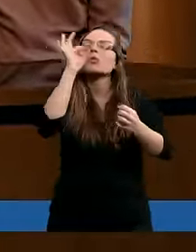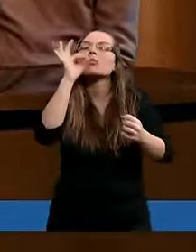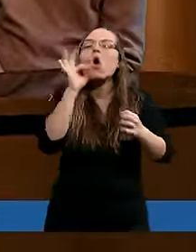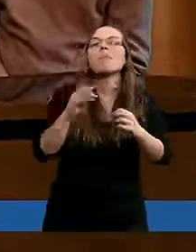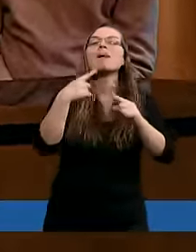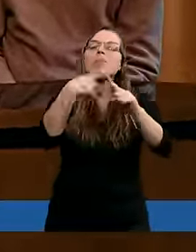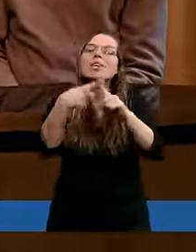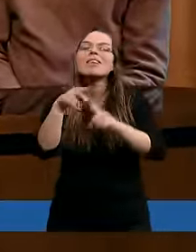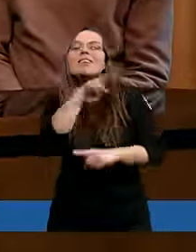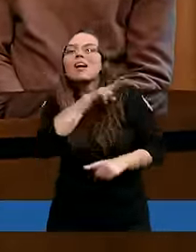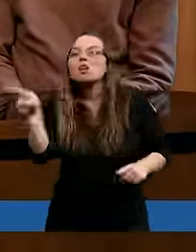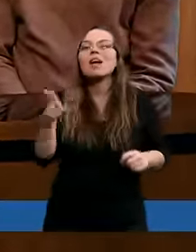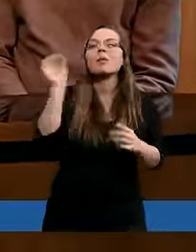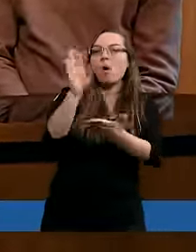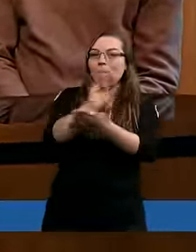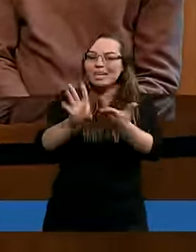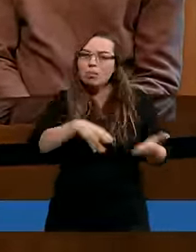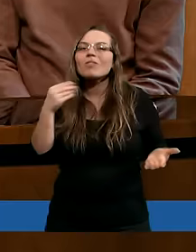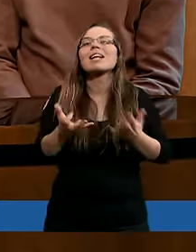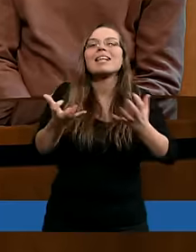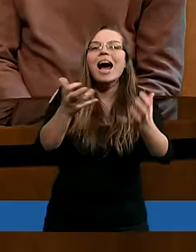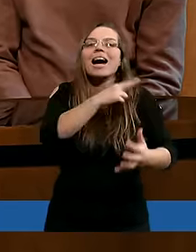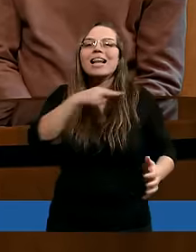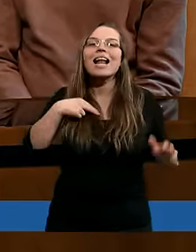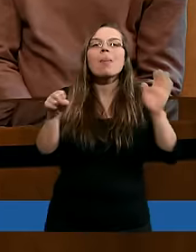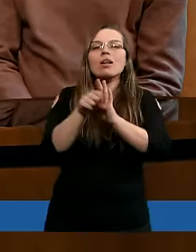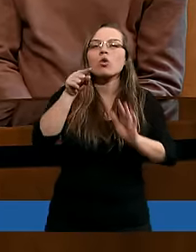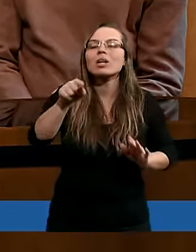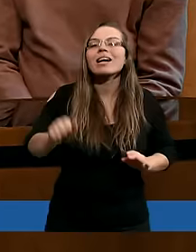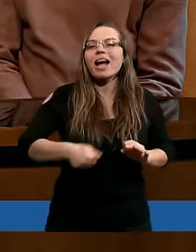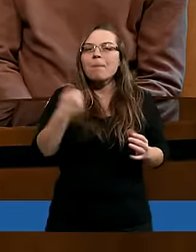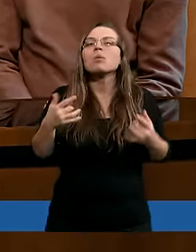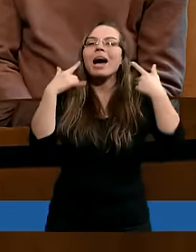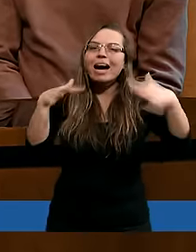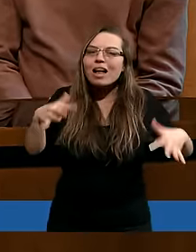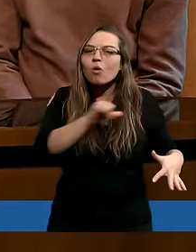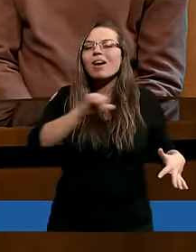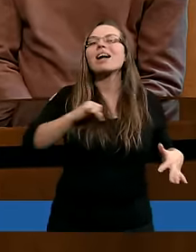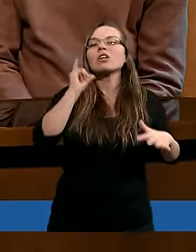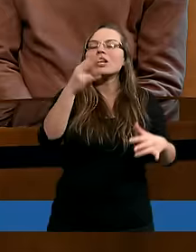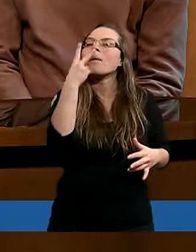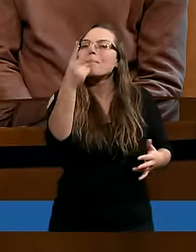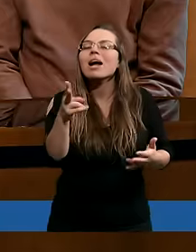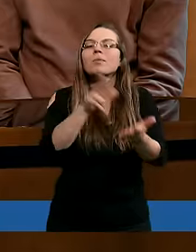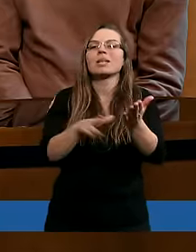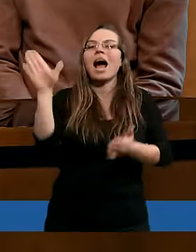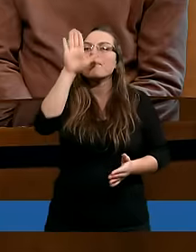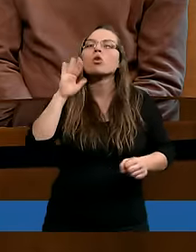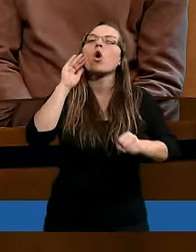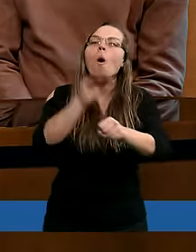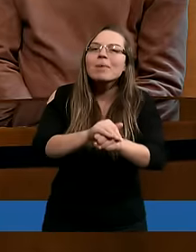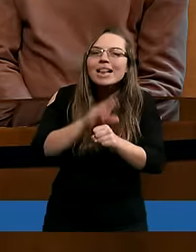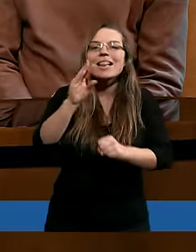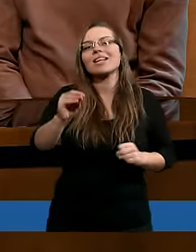dobry balans, bo jednak Pismo Święte zachęca nas do tego, żebyśmy i radowali się, i patrzyli na Boże